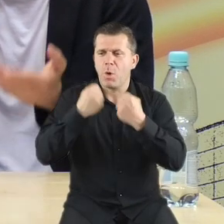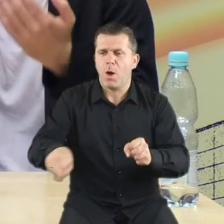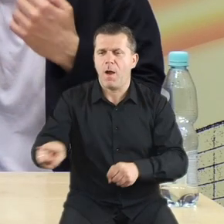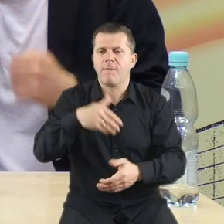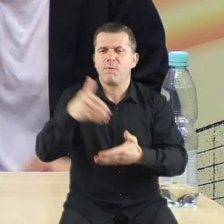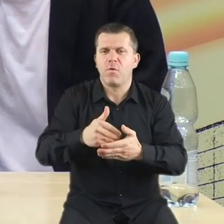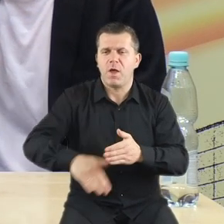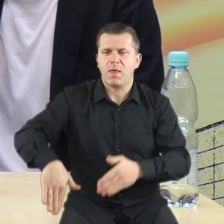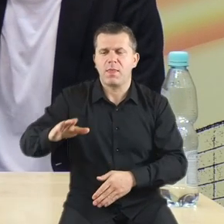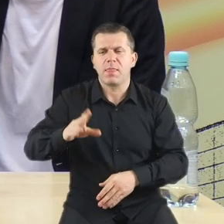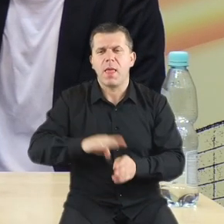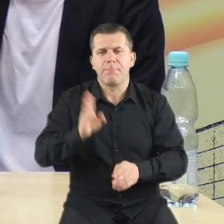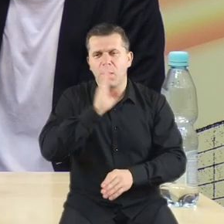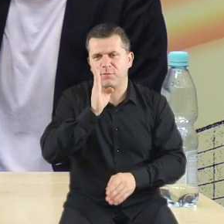prawda